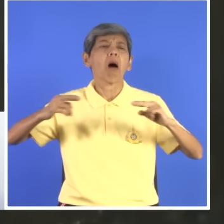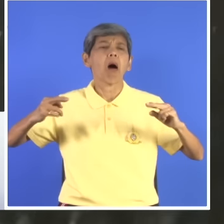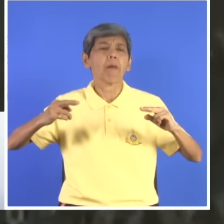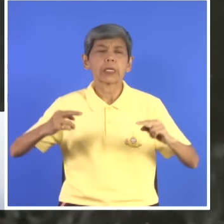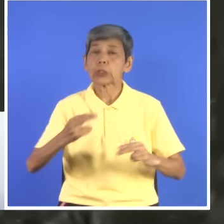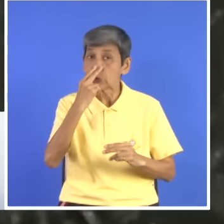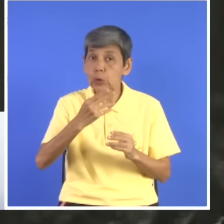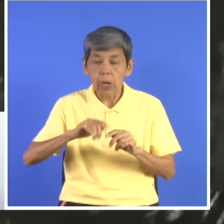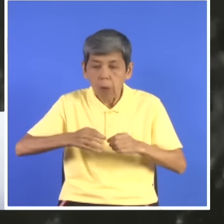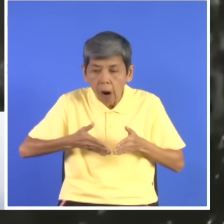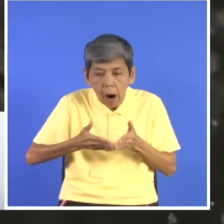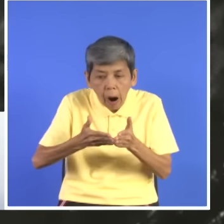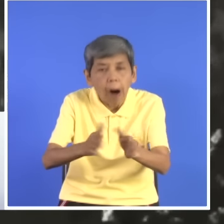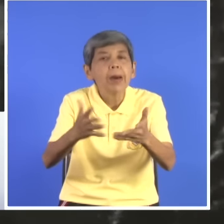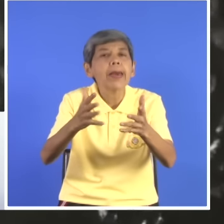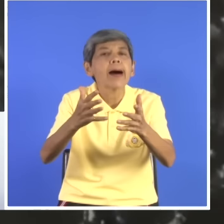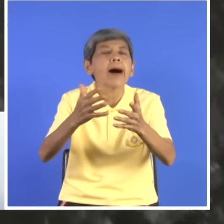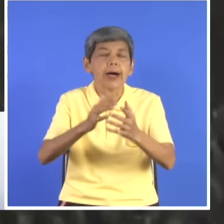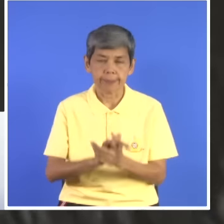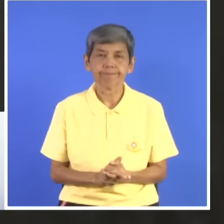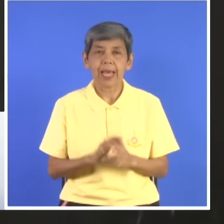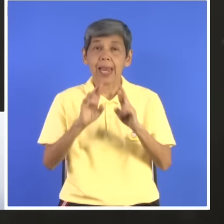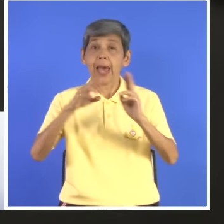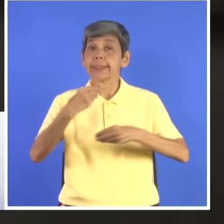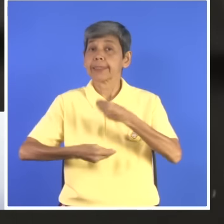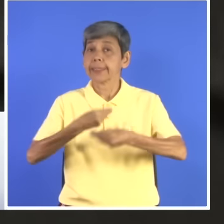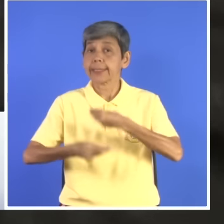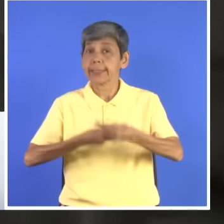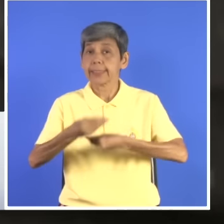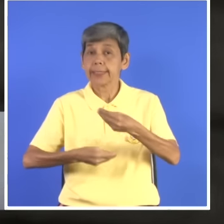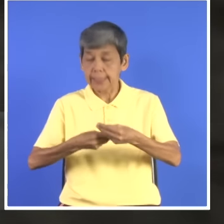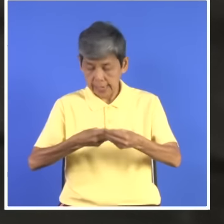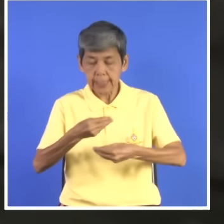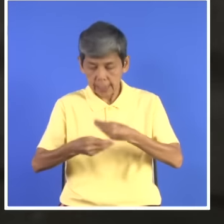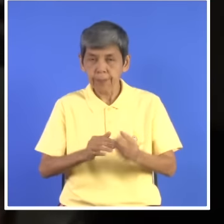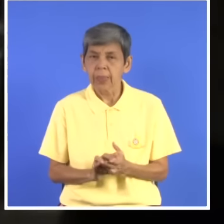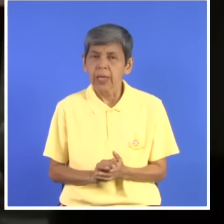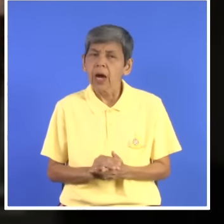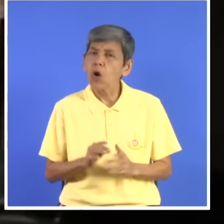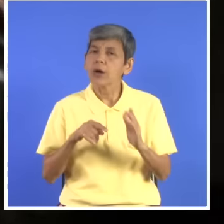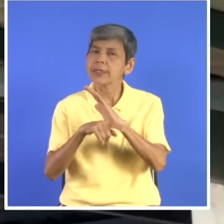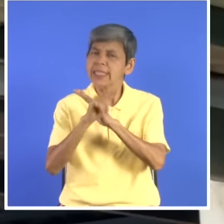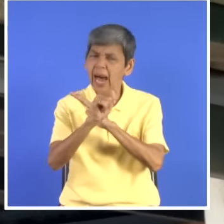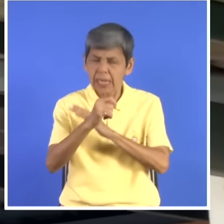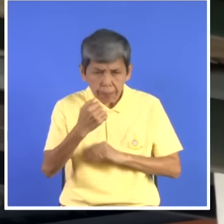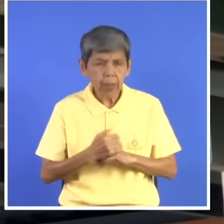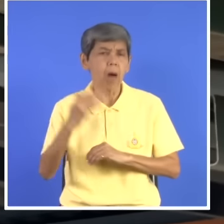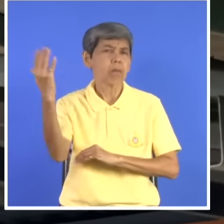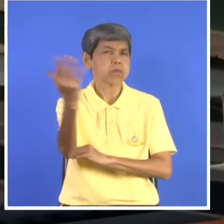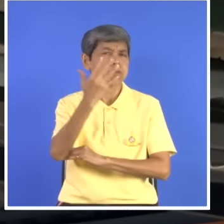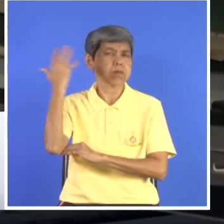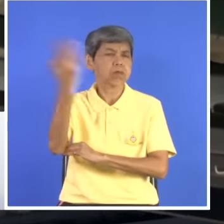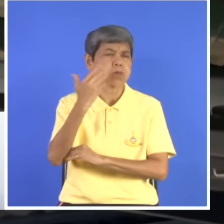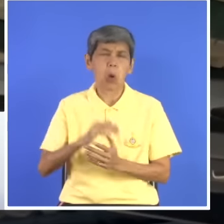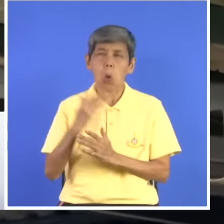คดีที่ไม่ได้หลุดลอยไปไกลนี่นะครับที่ร้านค้าโชห่วยอยู่ที่ตำบลห้วยแร้งจังหวัดตราดนี่แหละก็เกิดพายุพัดความ